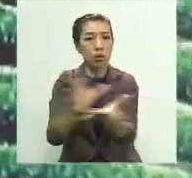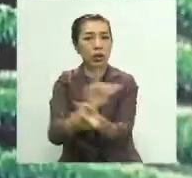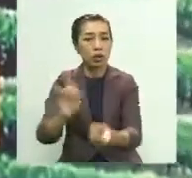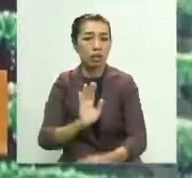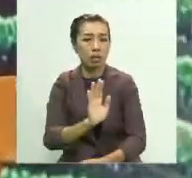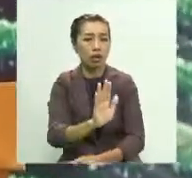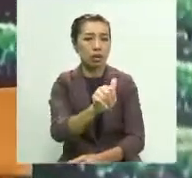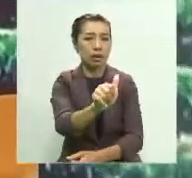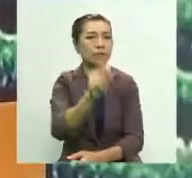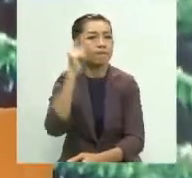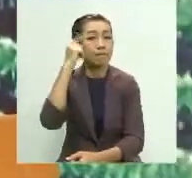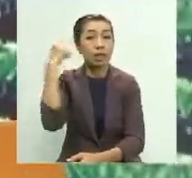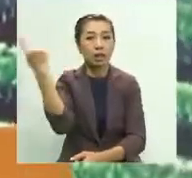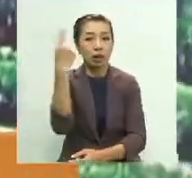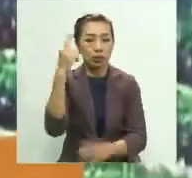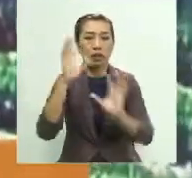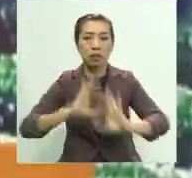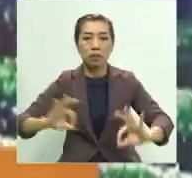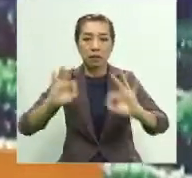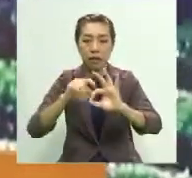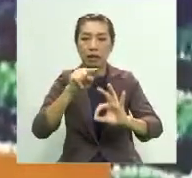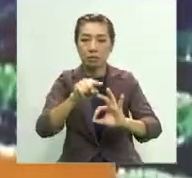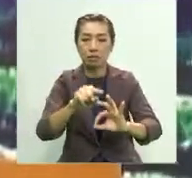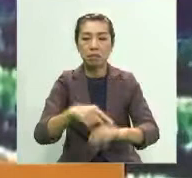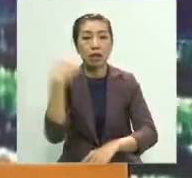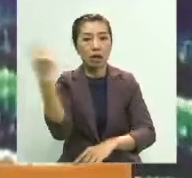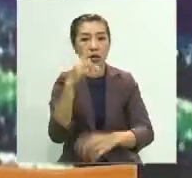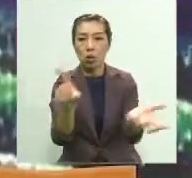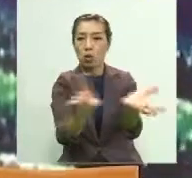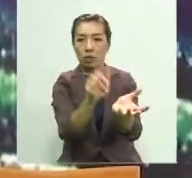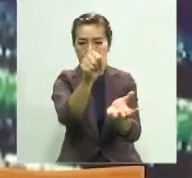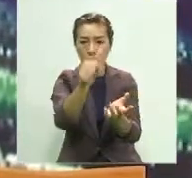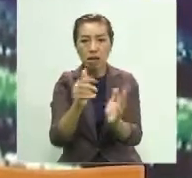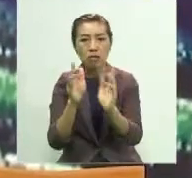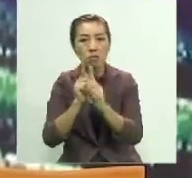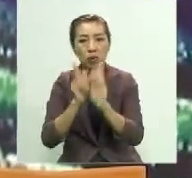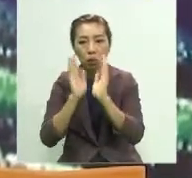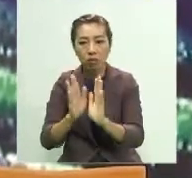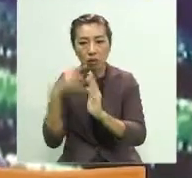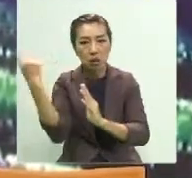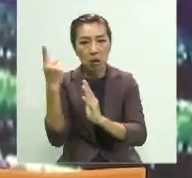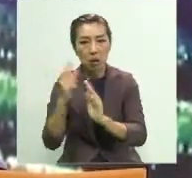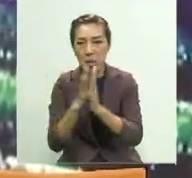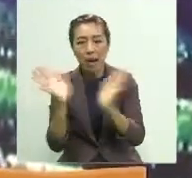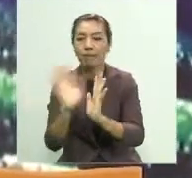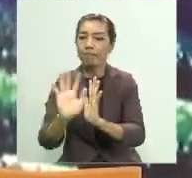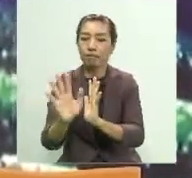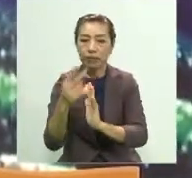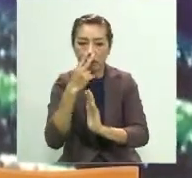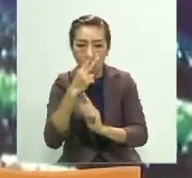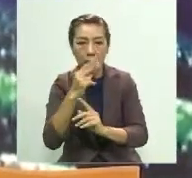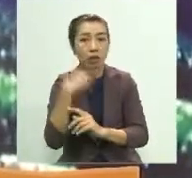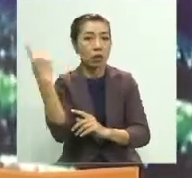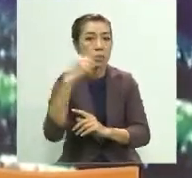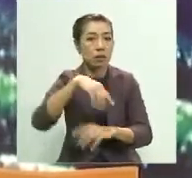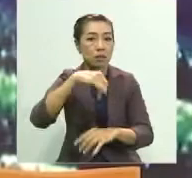รมซึ่งจะเน้นการท่องเที่ยวนะครับคุณผู้ชมที่มีคุณภาพมากกว่าเน้นปริมาณรวมถึงต้องเชื่อมโยงการท่องเที่ยวเมืองหลักเมืองรอง